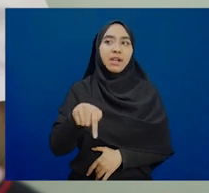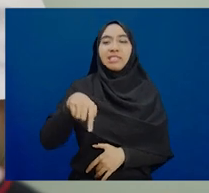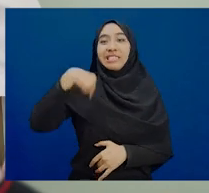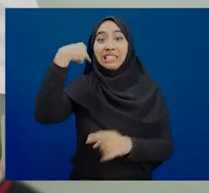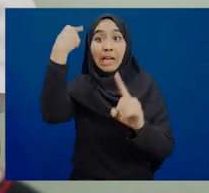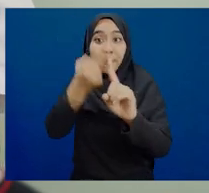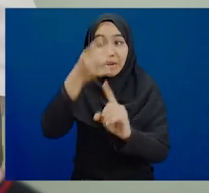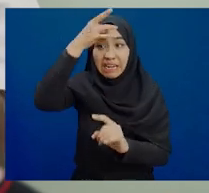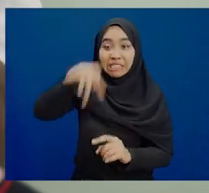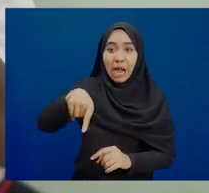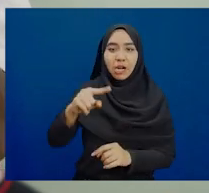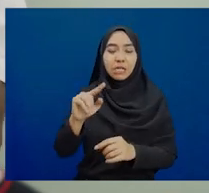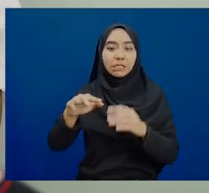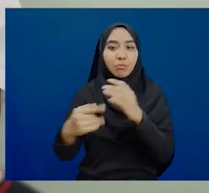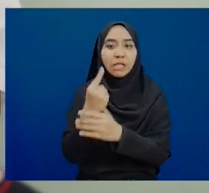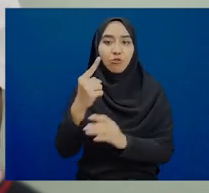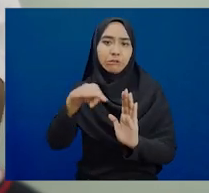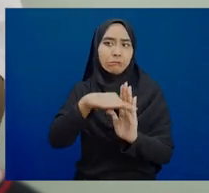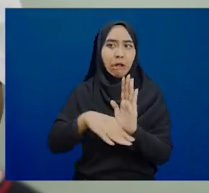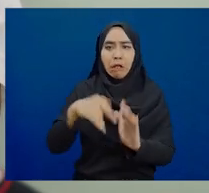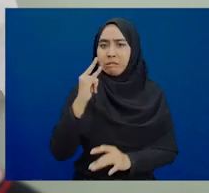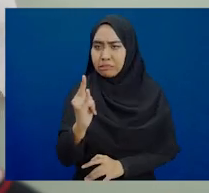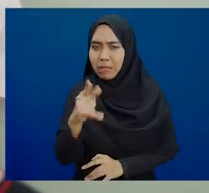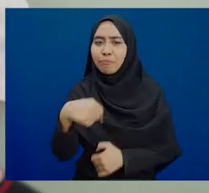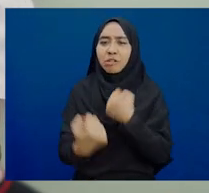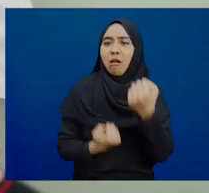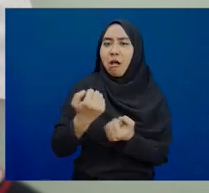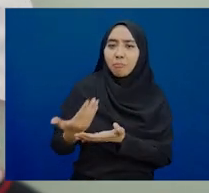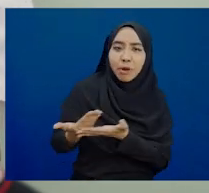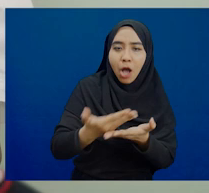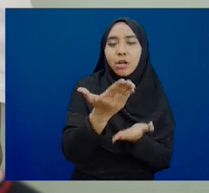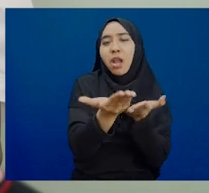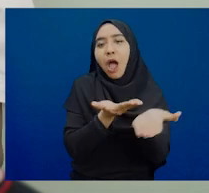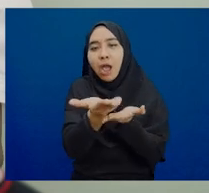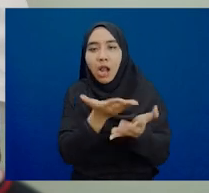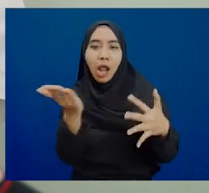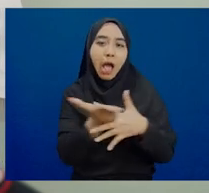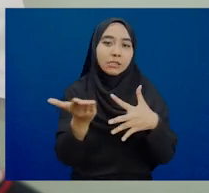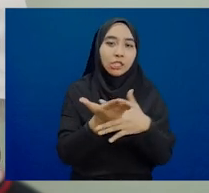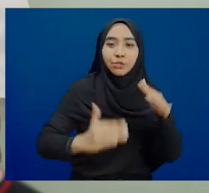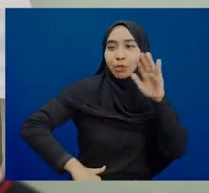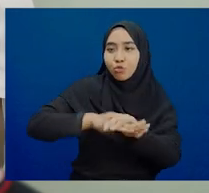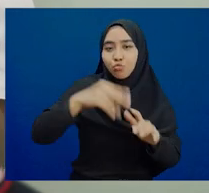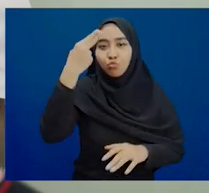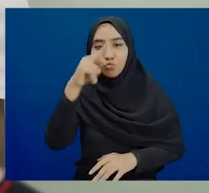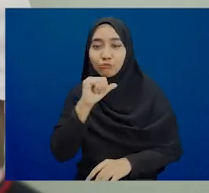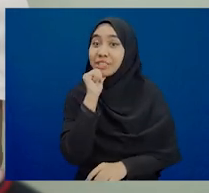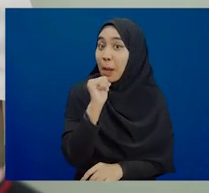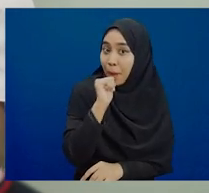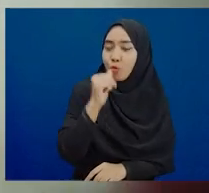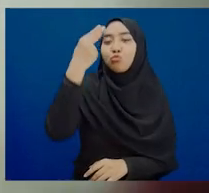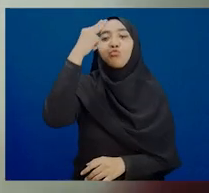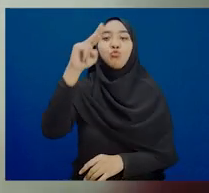lurah sampai dukuh mempunyai satu visi yang sama. Berikan pelayanan yang